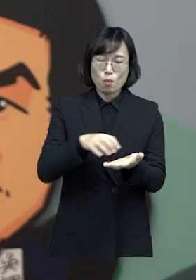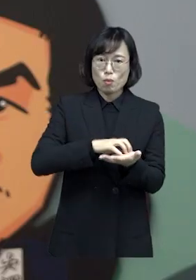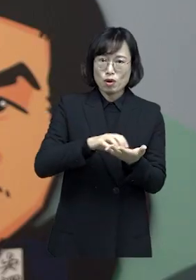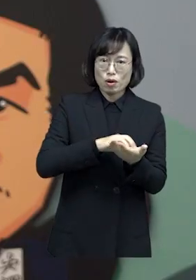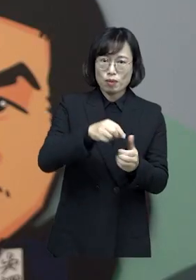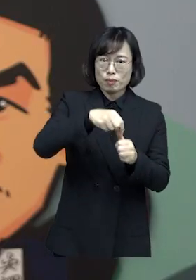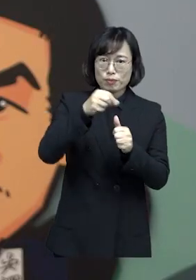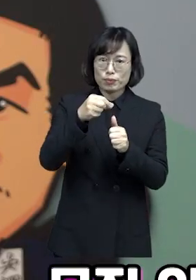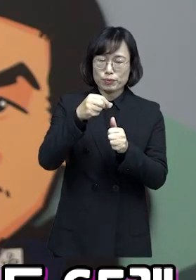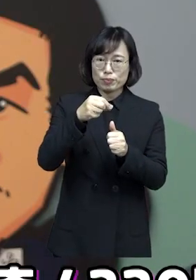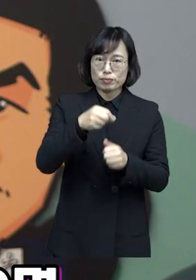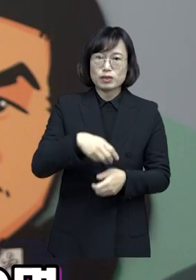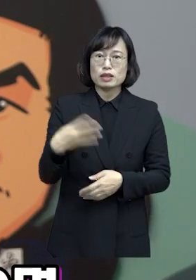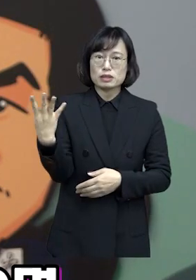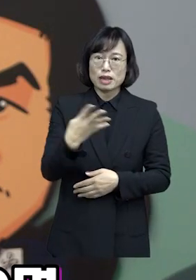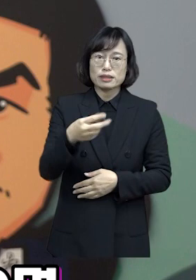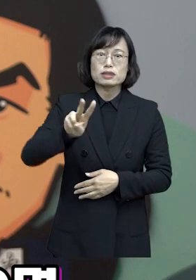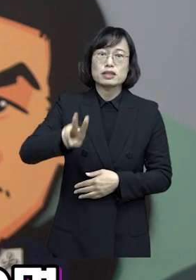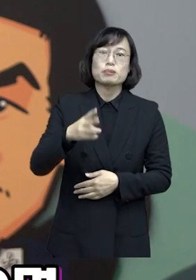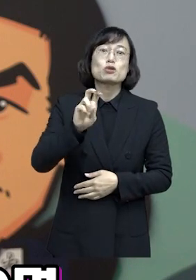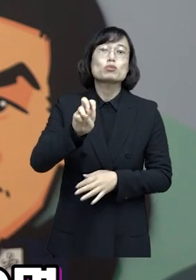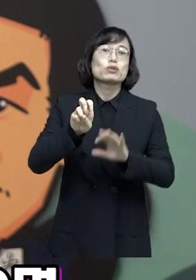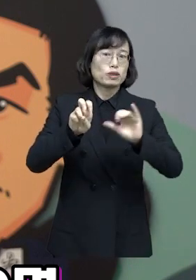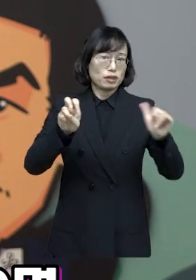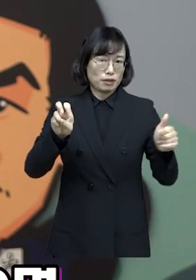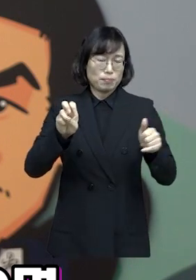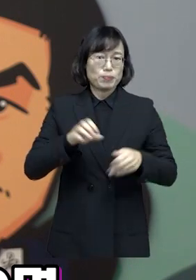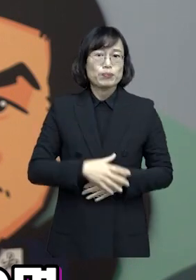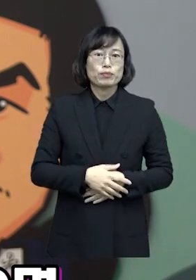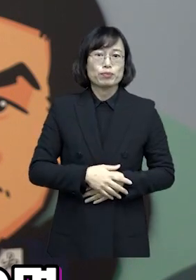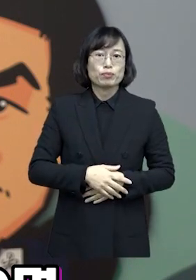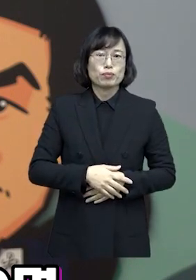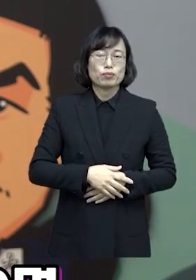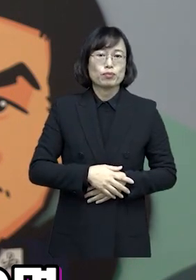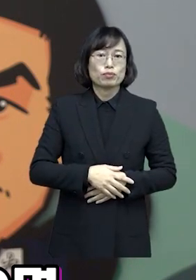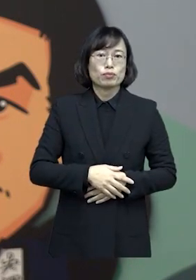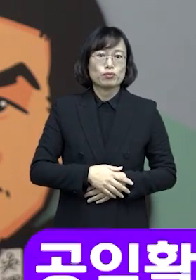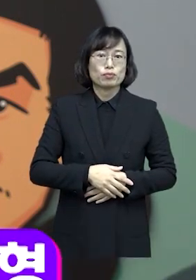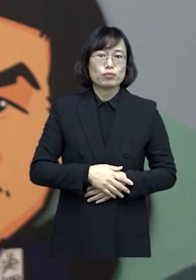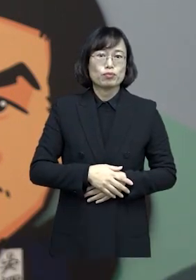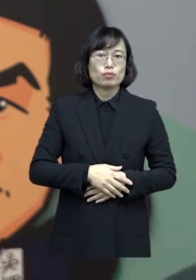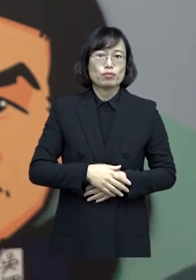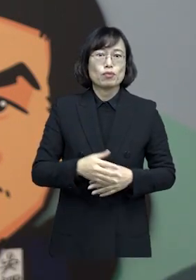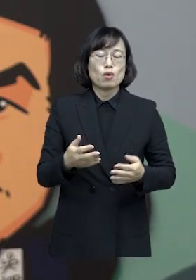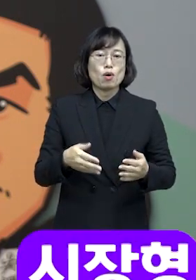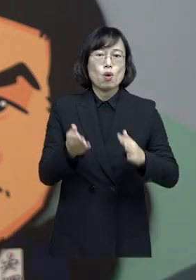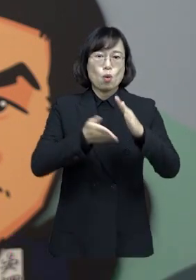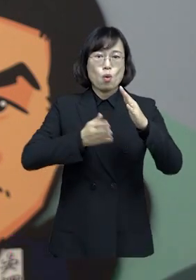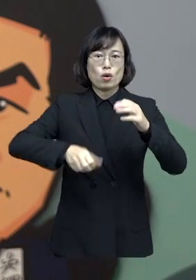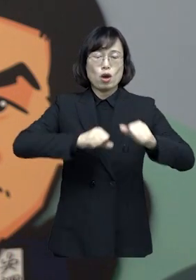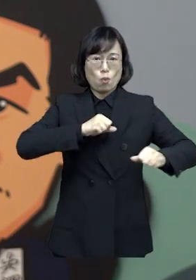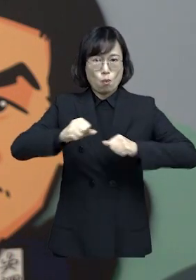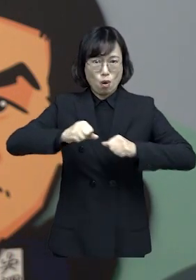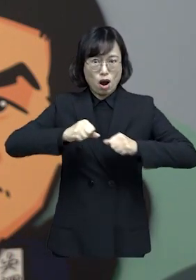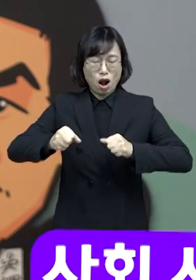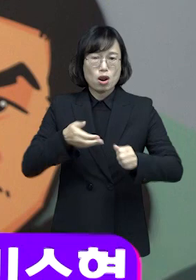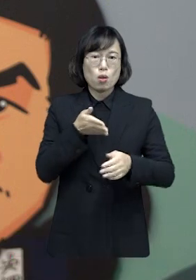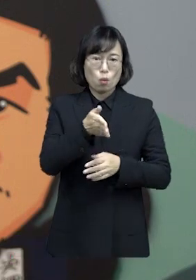모집인원은 모두 65개 사업에 총 4,220명이며 공익활동형,